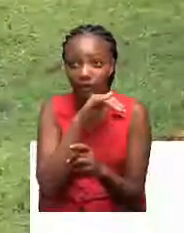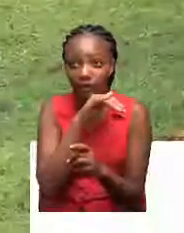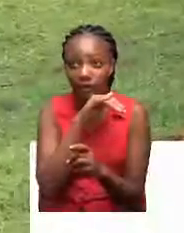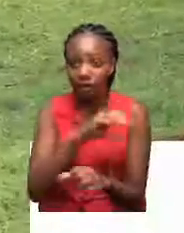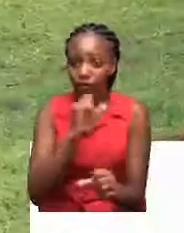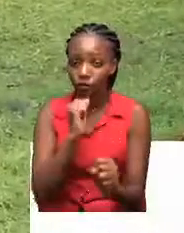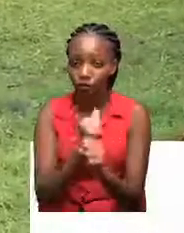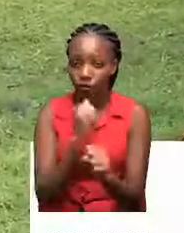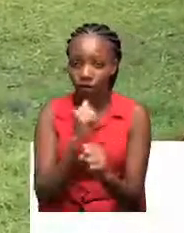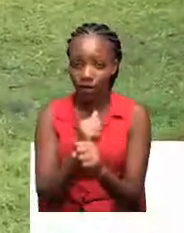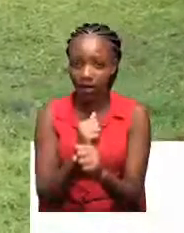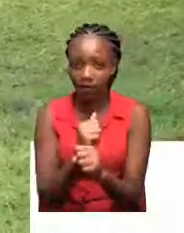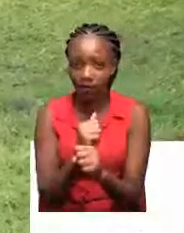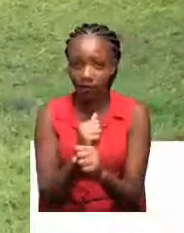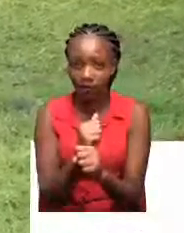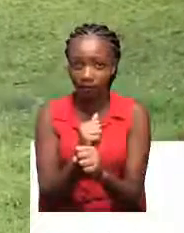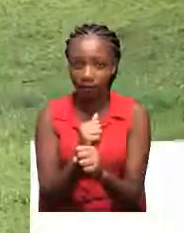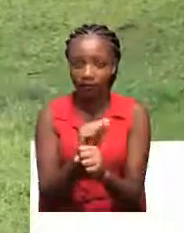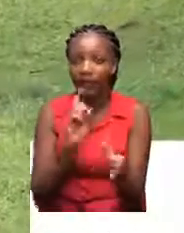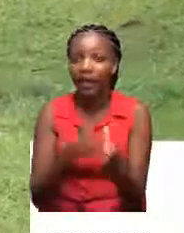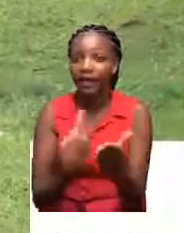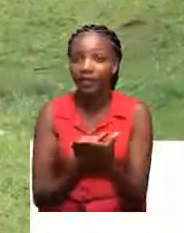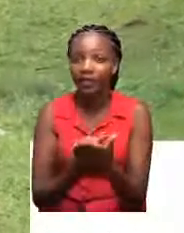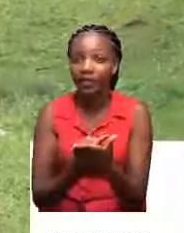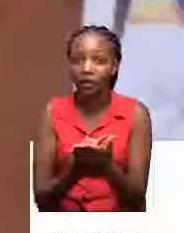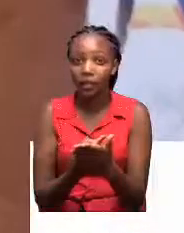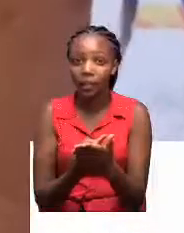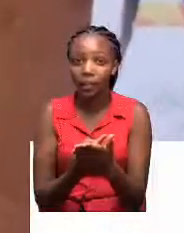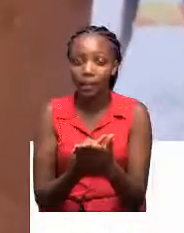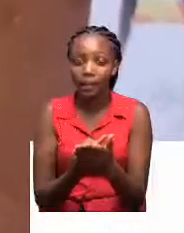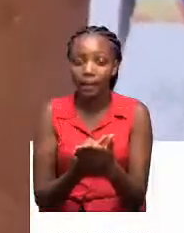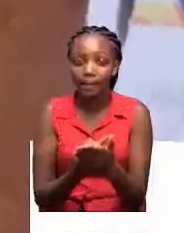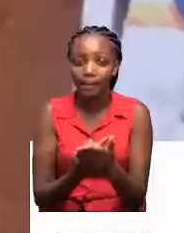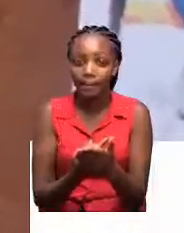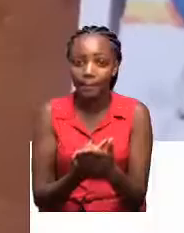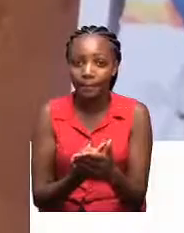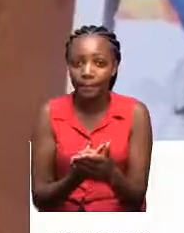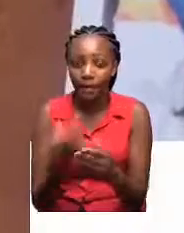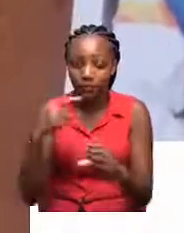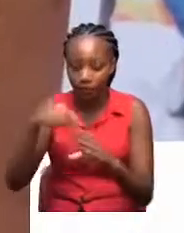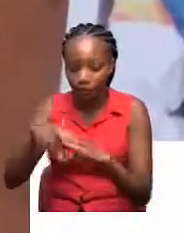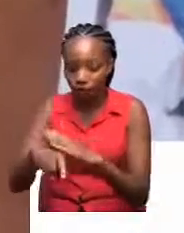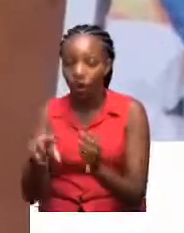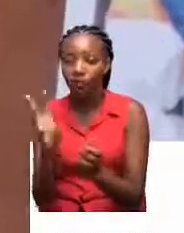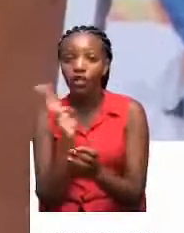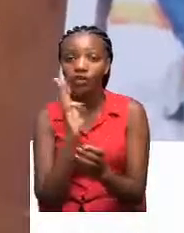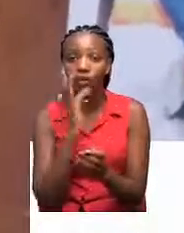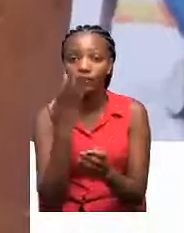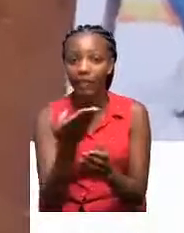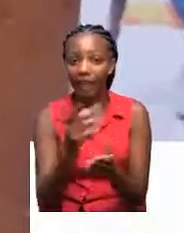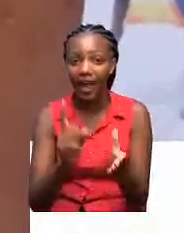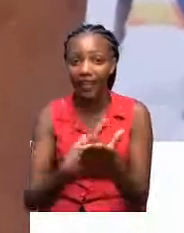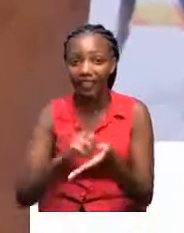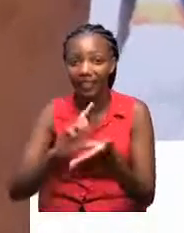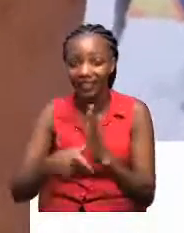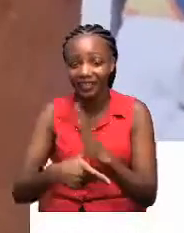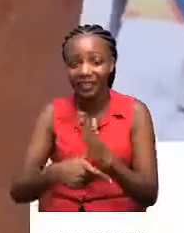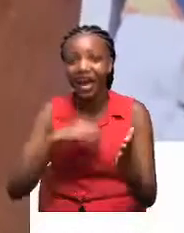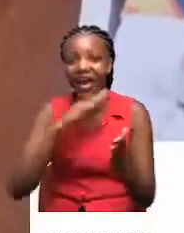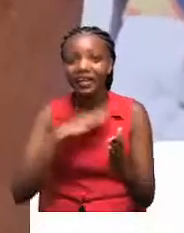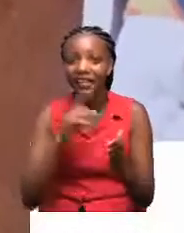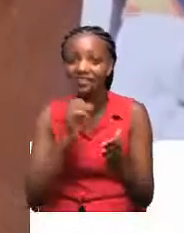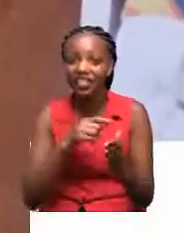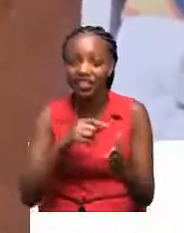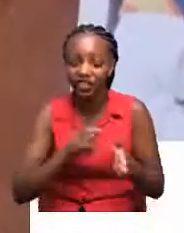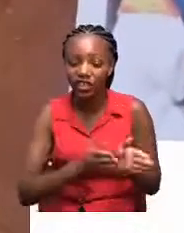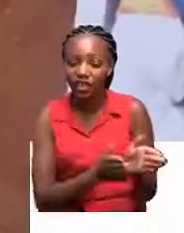kikazi, ambapo boti walilosafiria kwenda katika kidimbwi kimoja kule Uganda lilizama katika mto